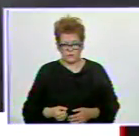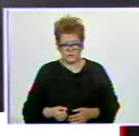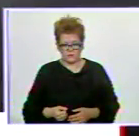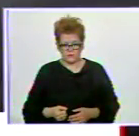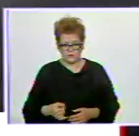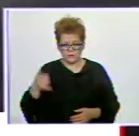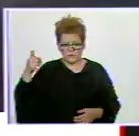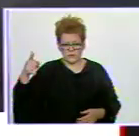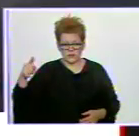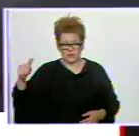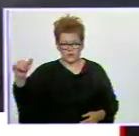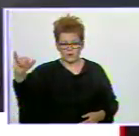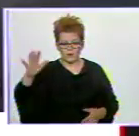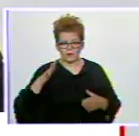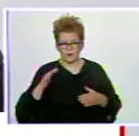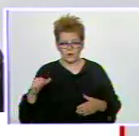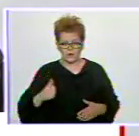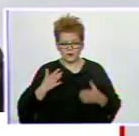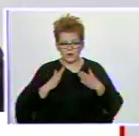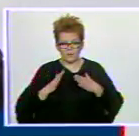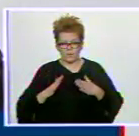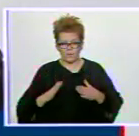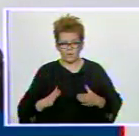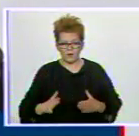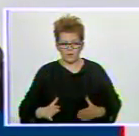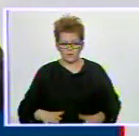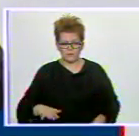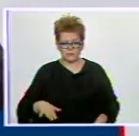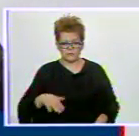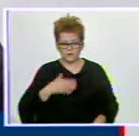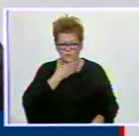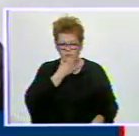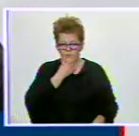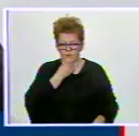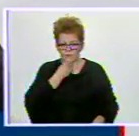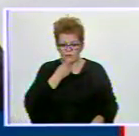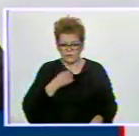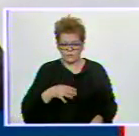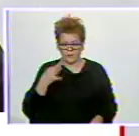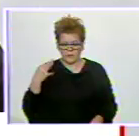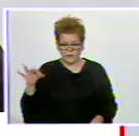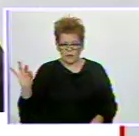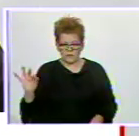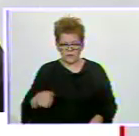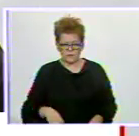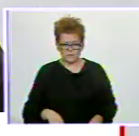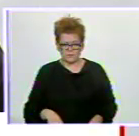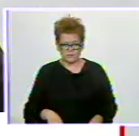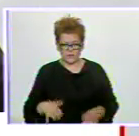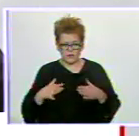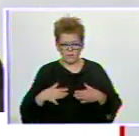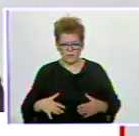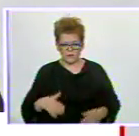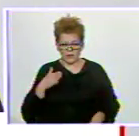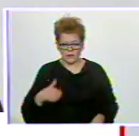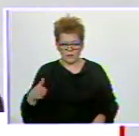este într-adevăr plăcut, sigur și cu totul și cu totul inedit. Vă așteptăm de fiecare